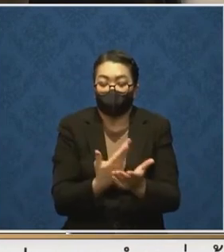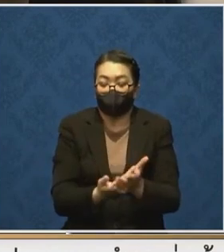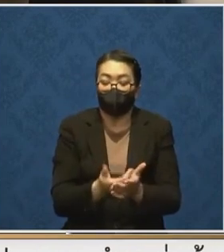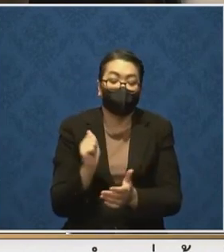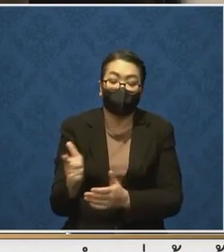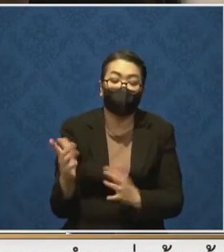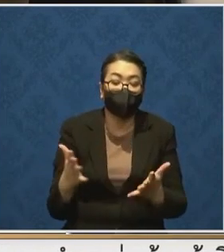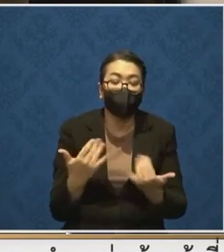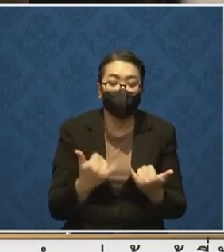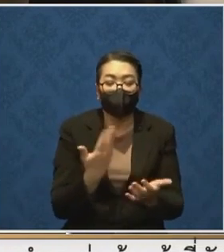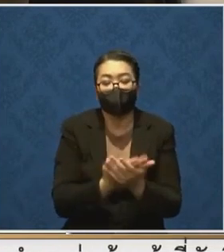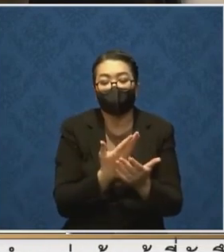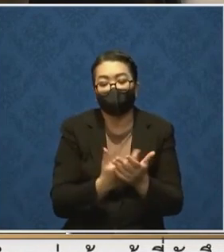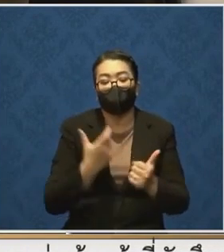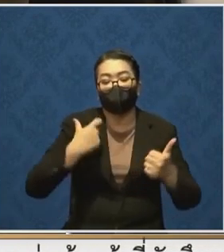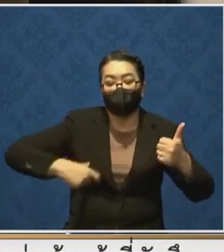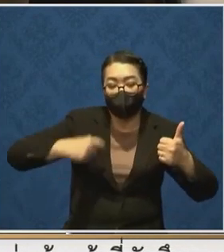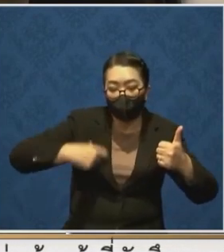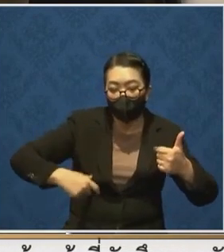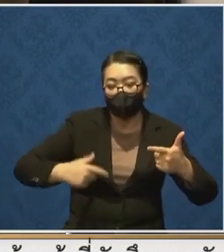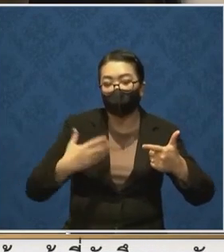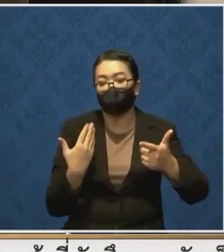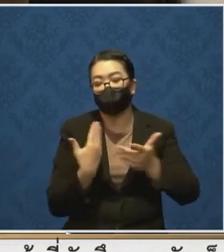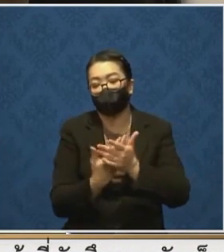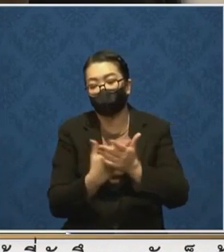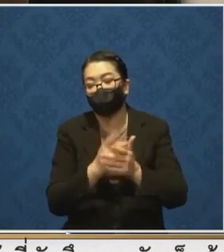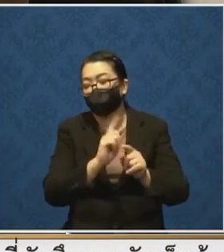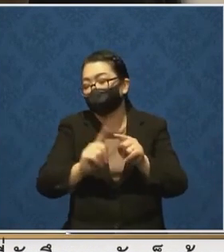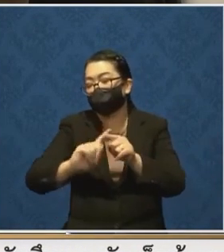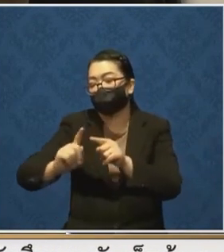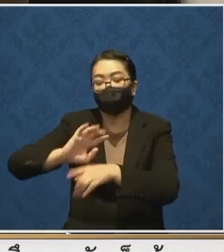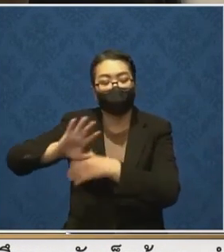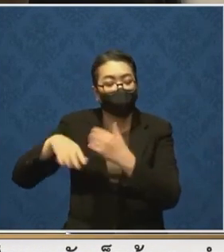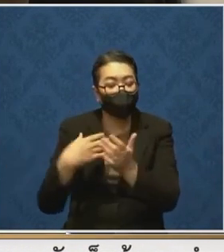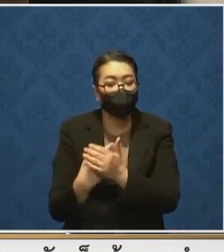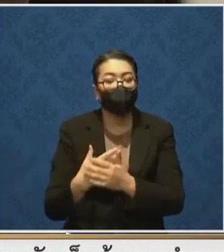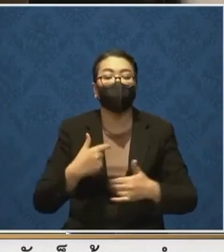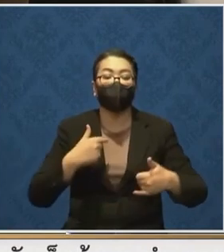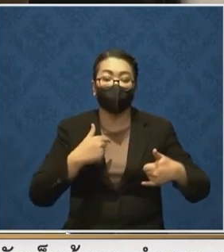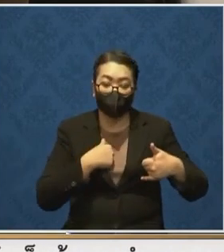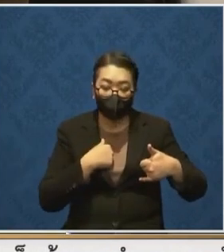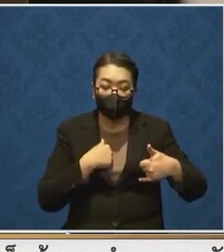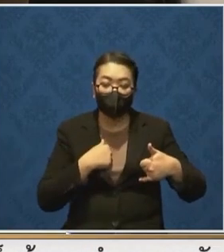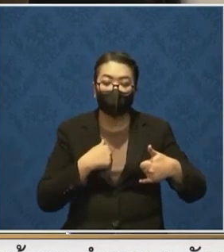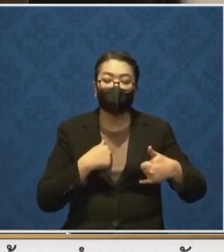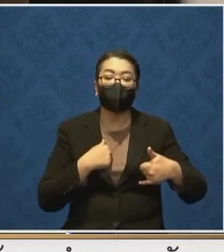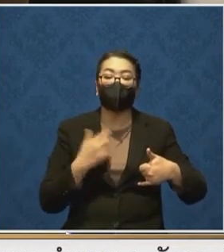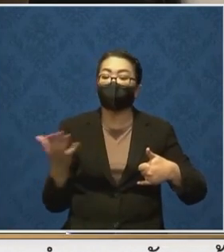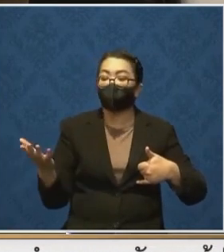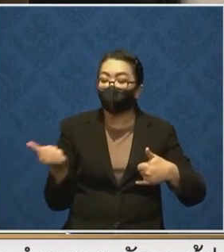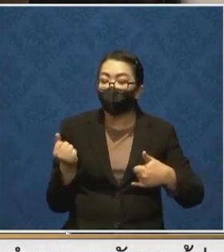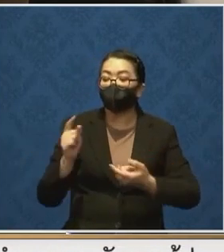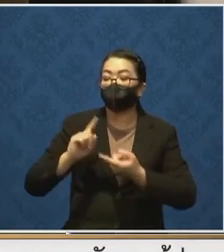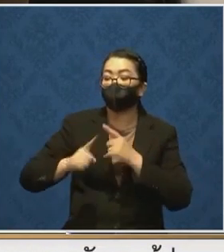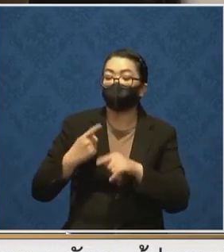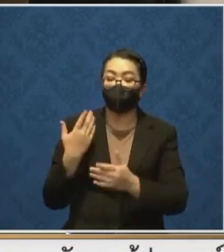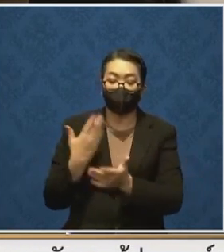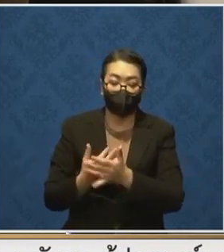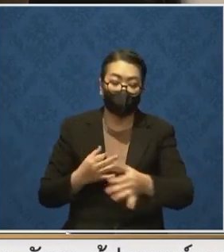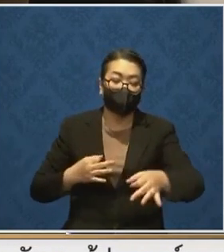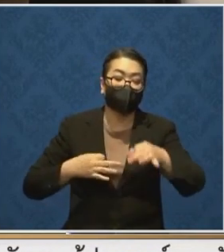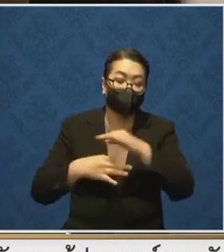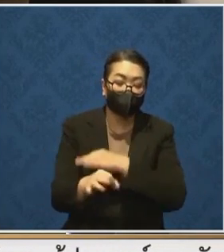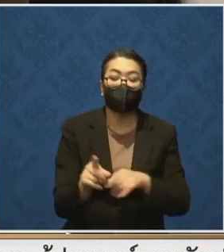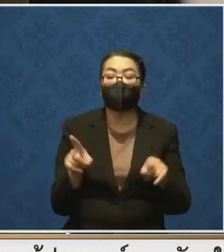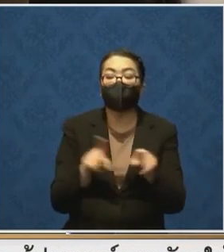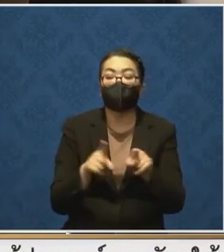อกว่า คาใช้จายแนไฟ ช่เสีหายต่างๆผลสอกประยุทิฐ Lowering Hill. พ Ltd.ระวิทยืม น